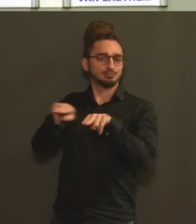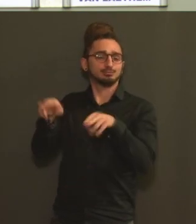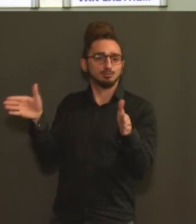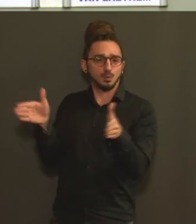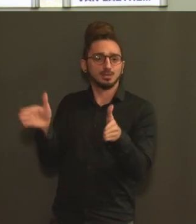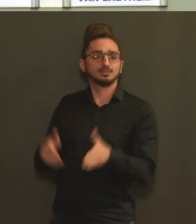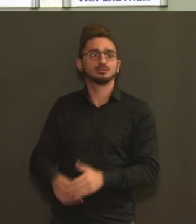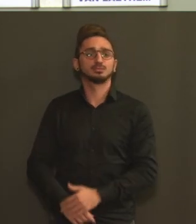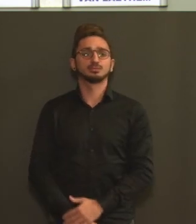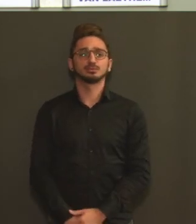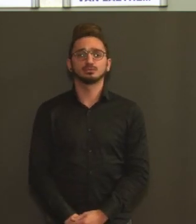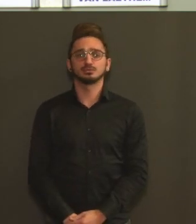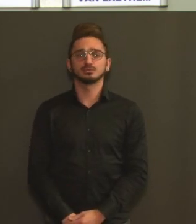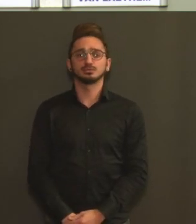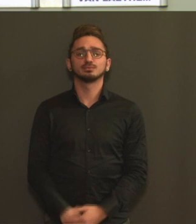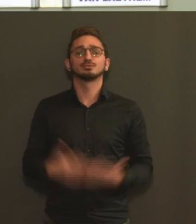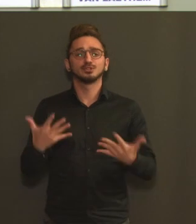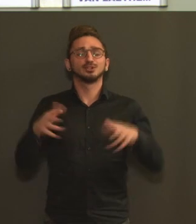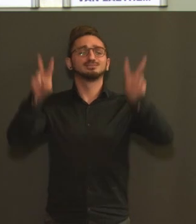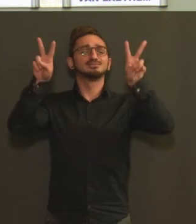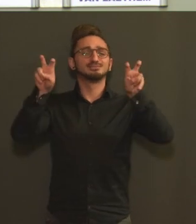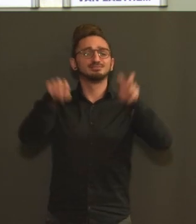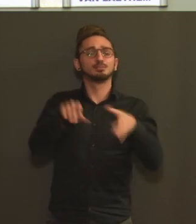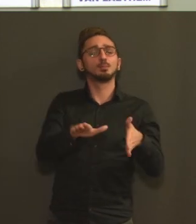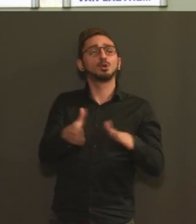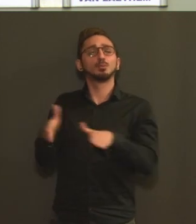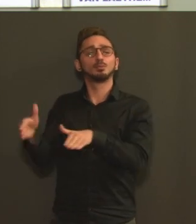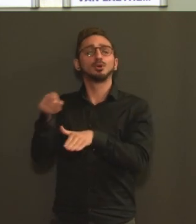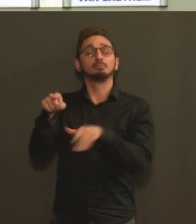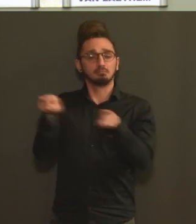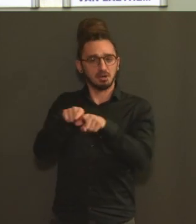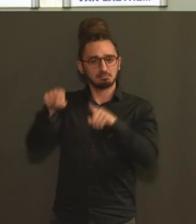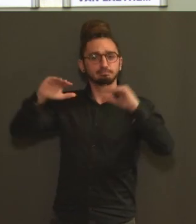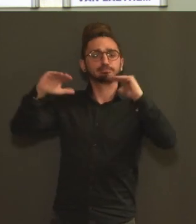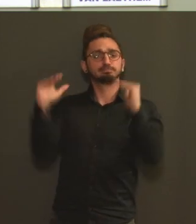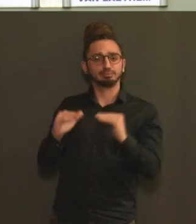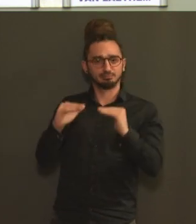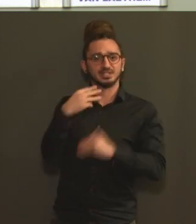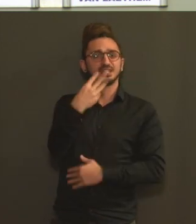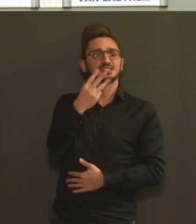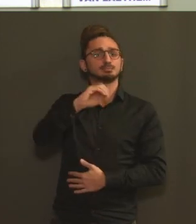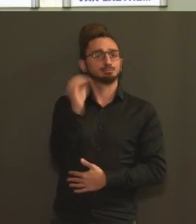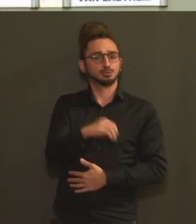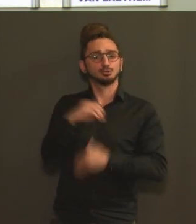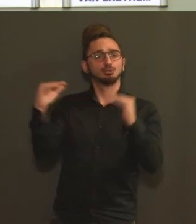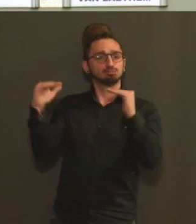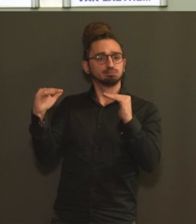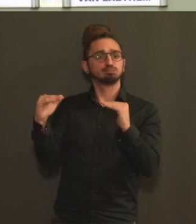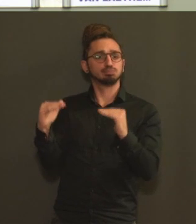diminution là est de 13% et nous déplorons actuellement en moyenne 85 décès par jour